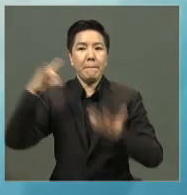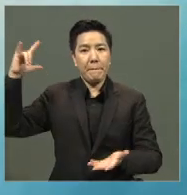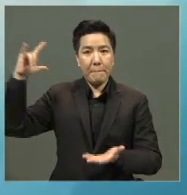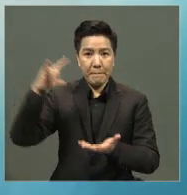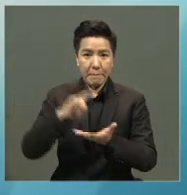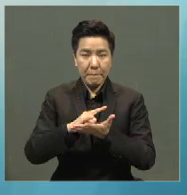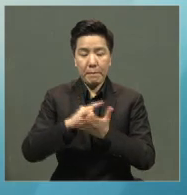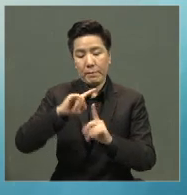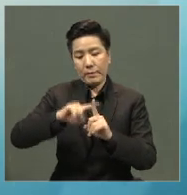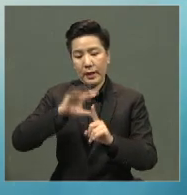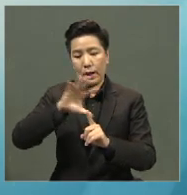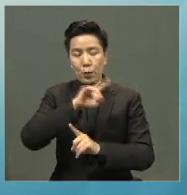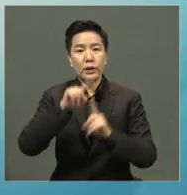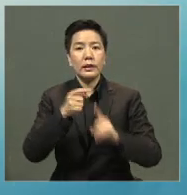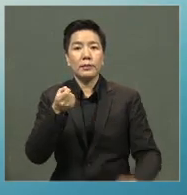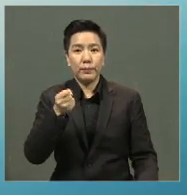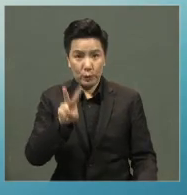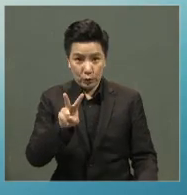ตั้งเวลาเมื่อวันที่ 12